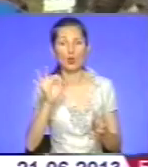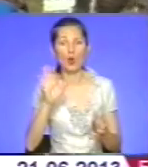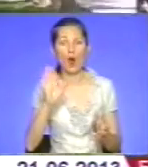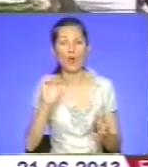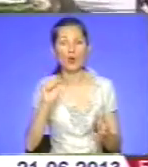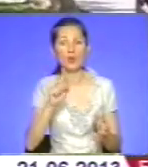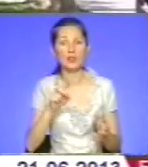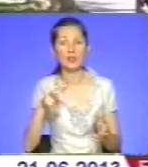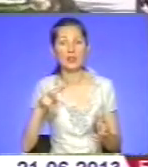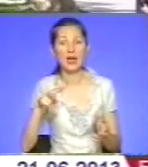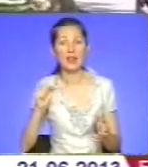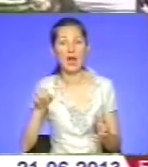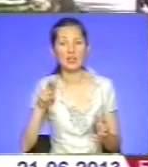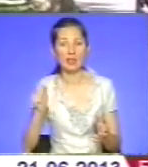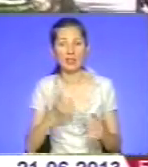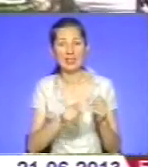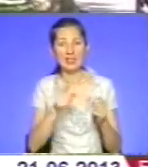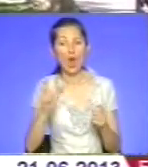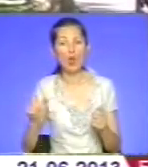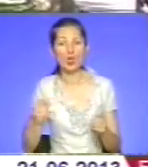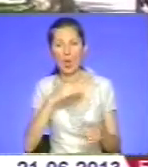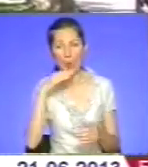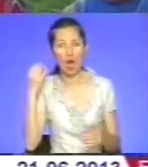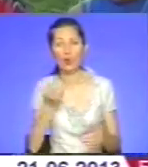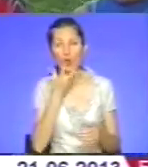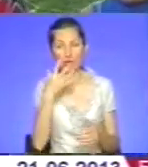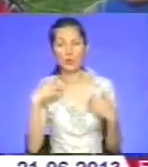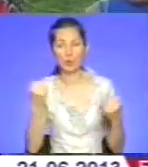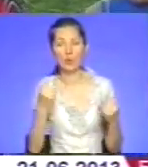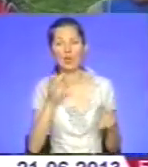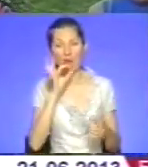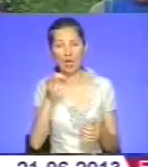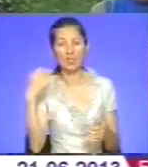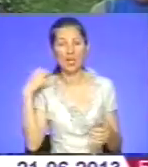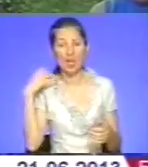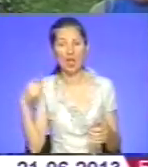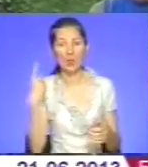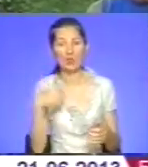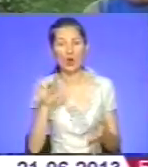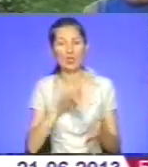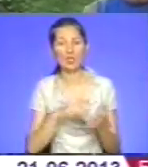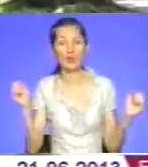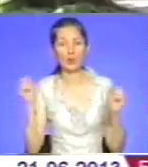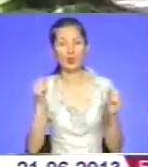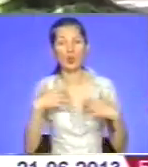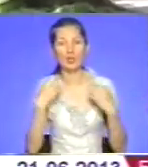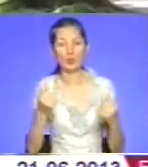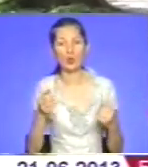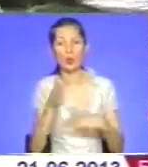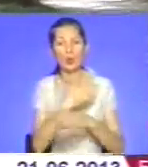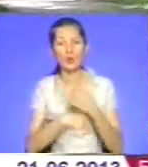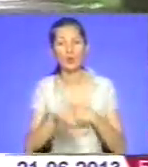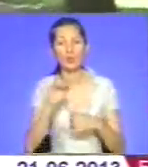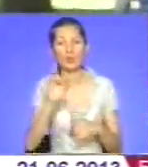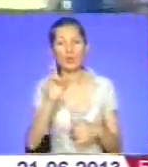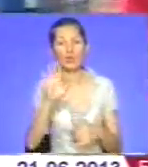місце. Серед цих людей багато добрих спортсменів, зауважує начальник обласного центру фізичної культури і спорту інвалідів «Інваспорт»